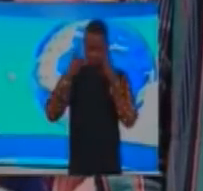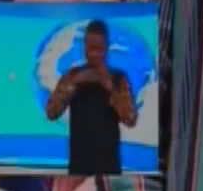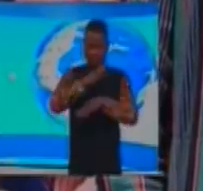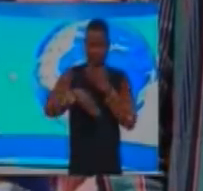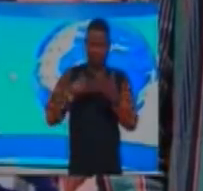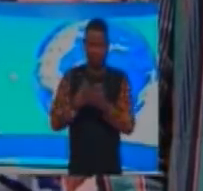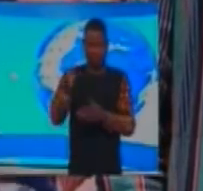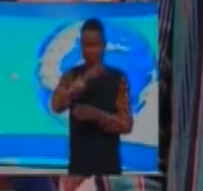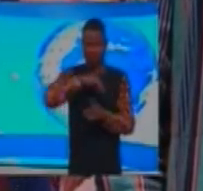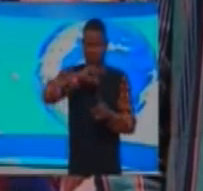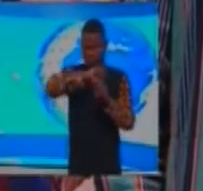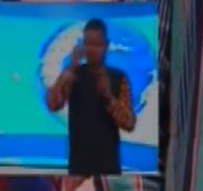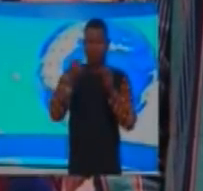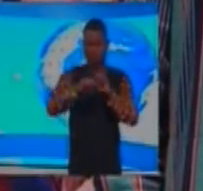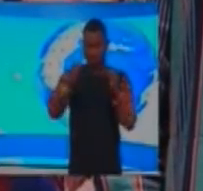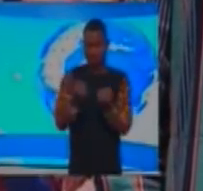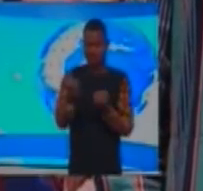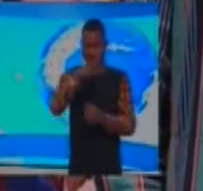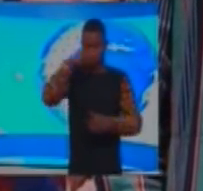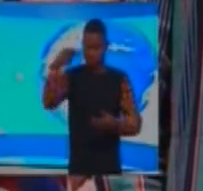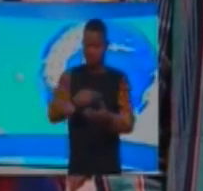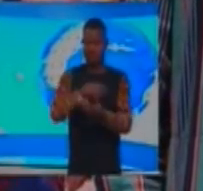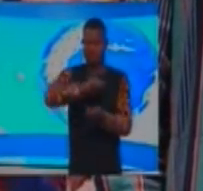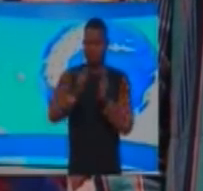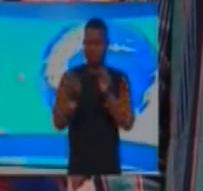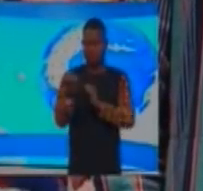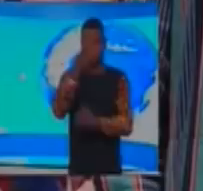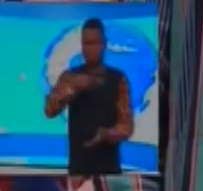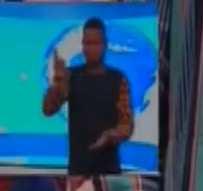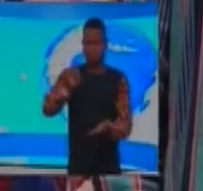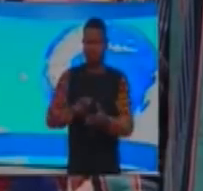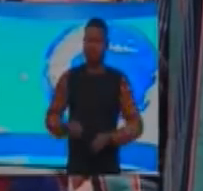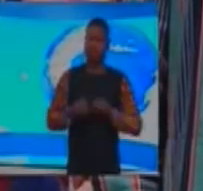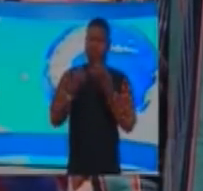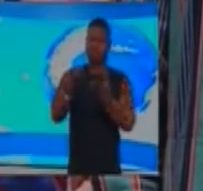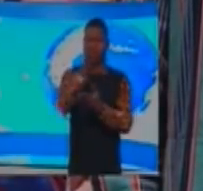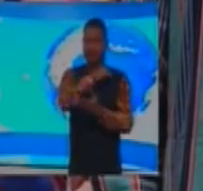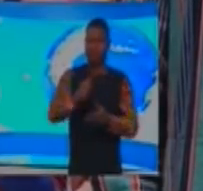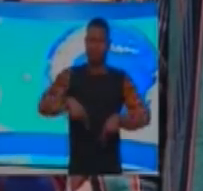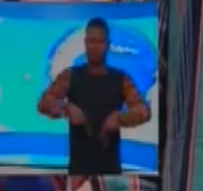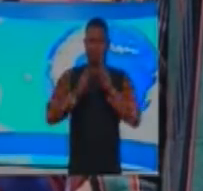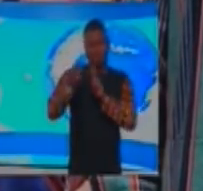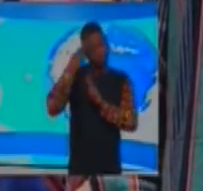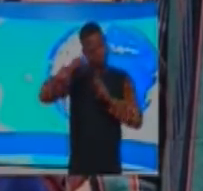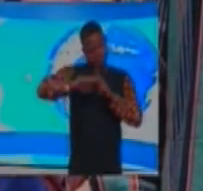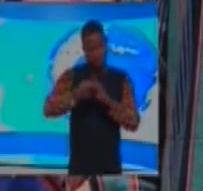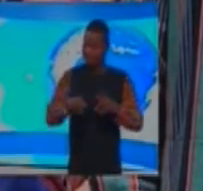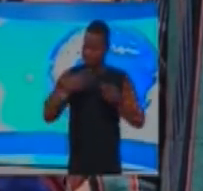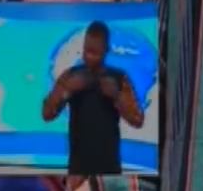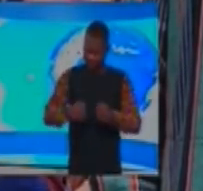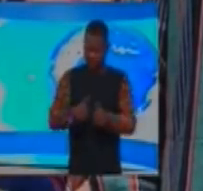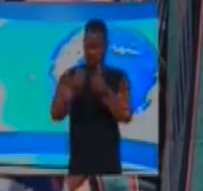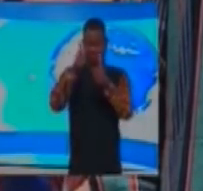été renouvelées, validées, et nous les avons donné quitus pour démarrer très